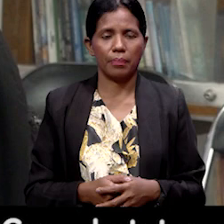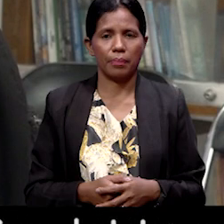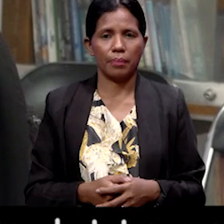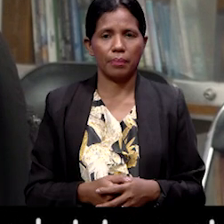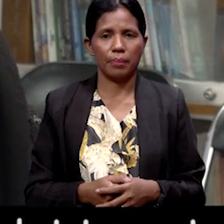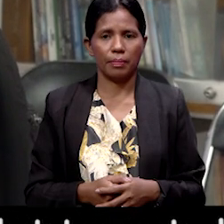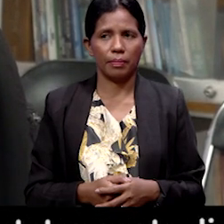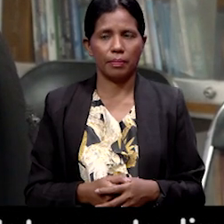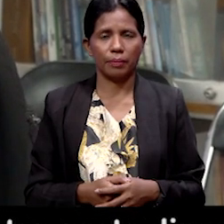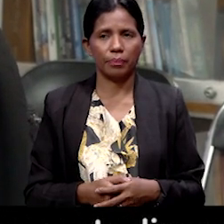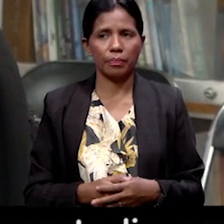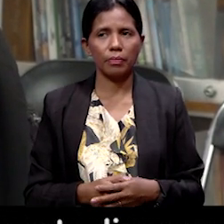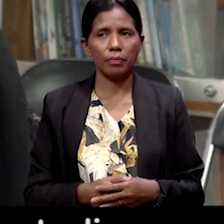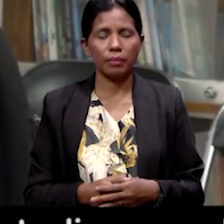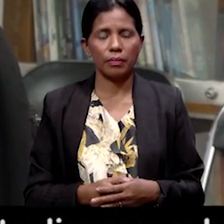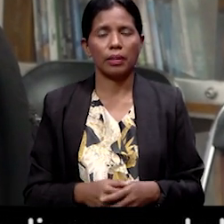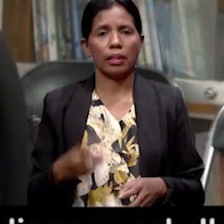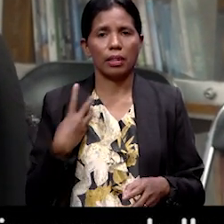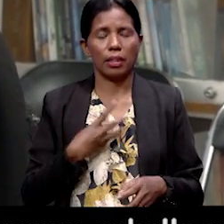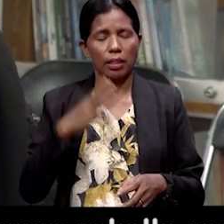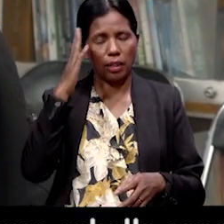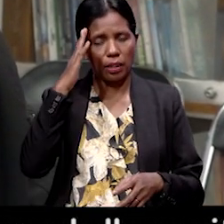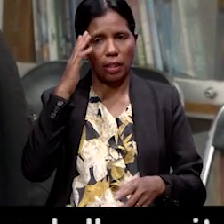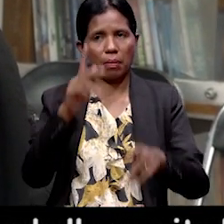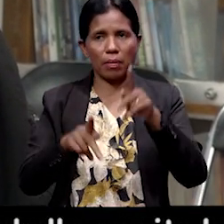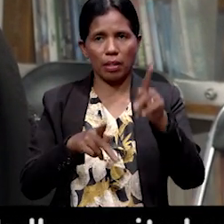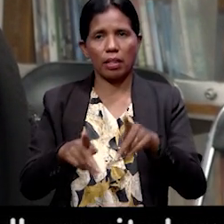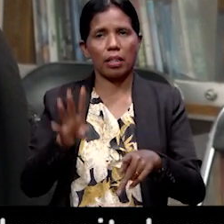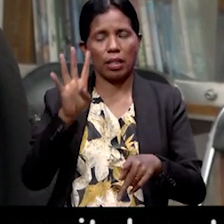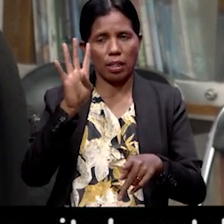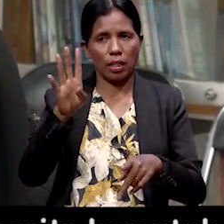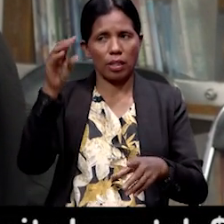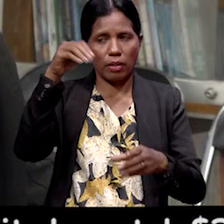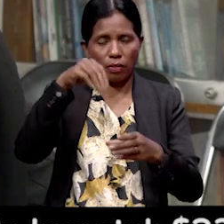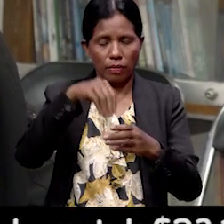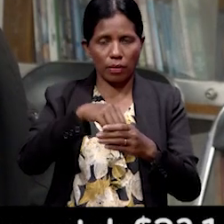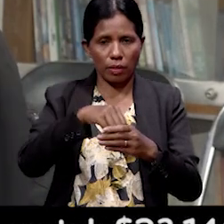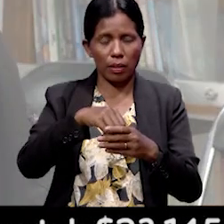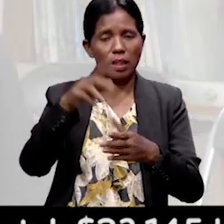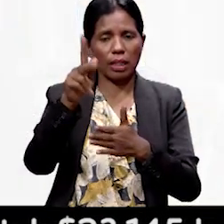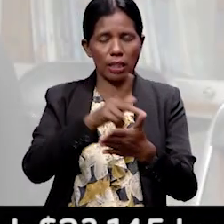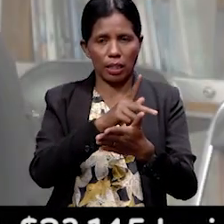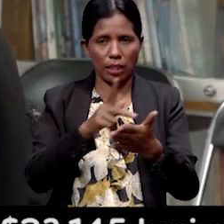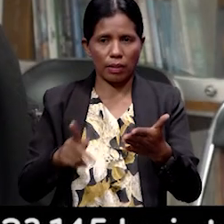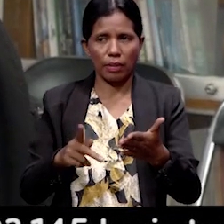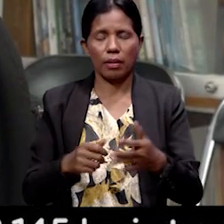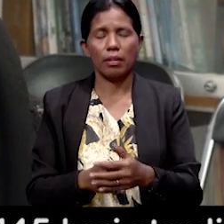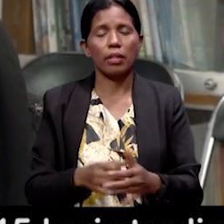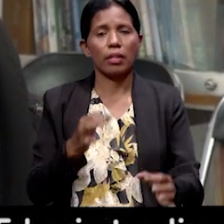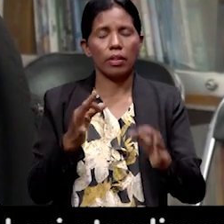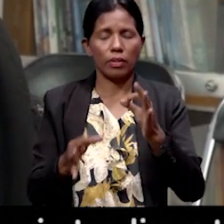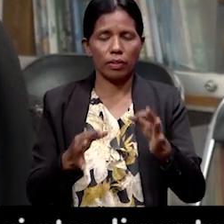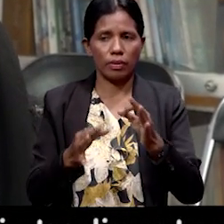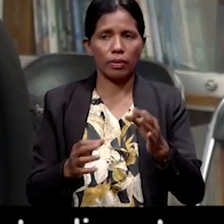ne halo tamba deskonfia suspeito neng hat ne involve ia krimi fraude fiskal. Quando executa tem